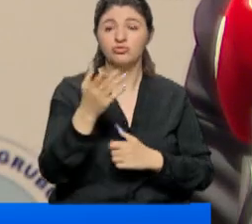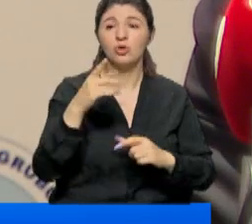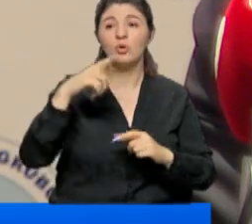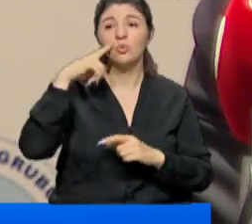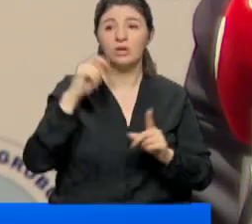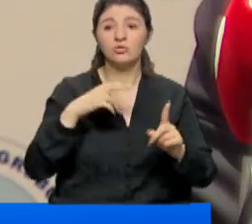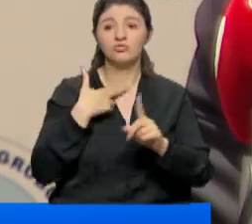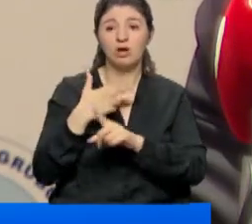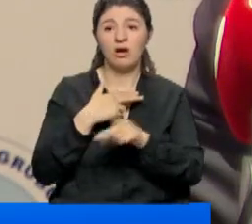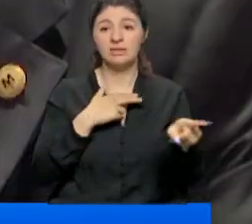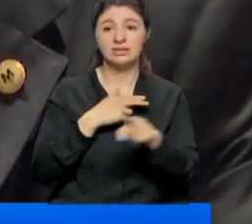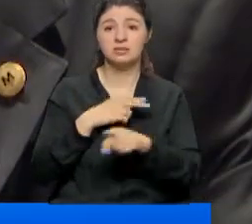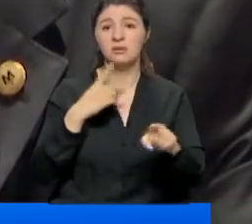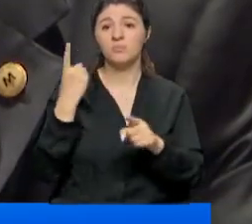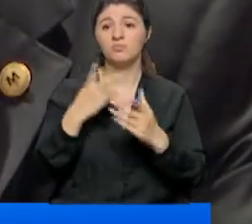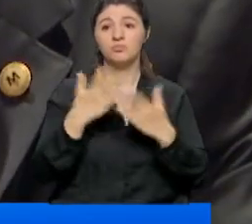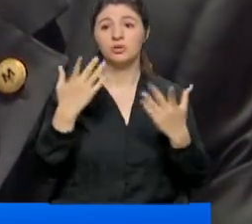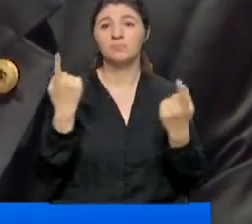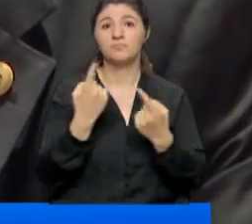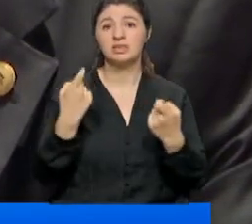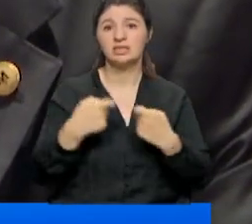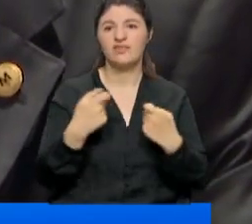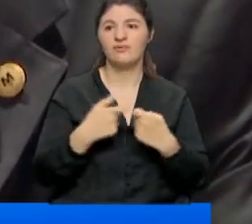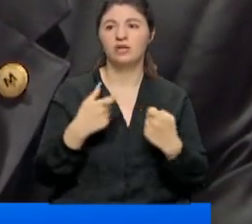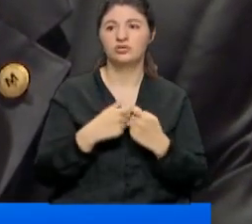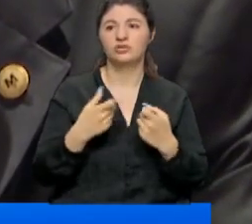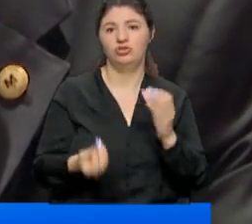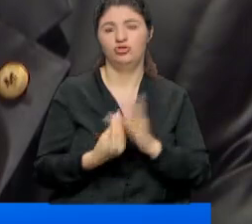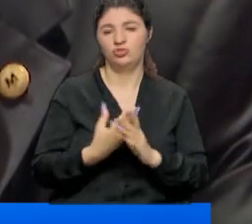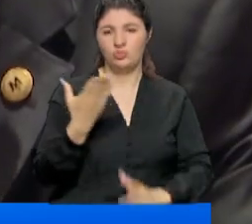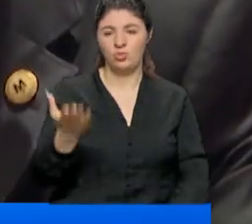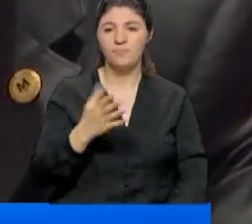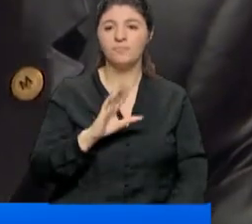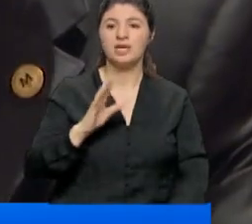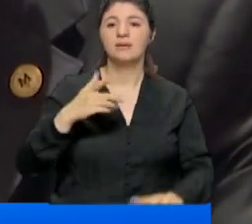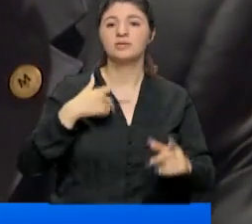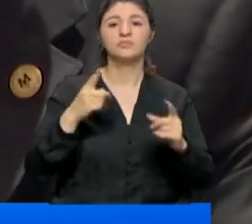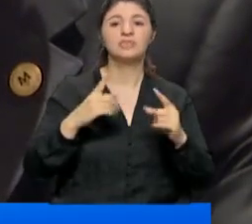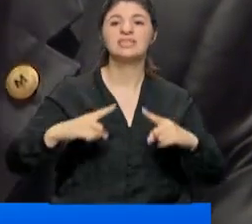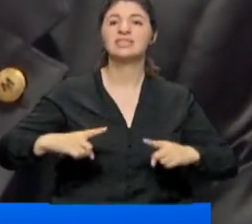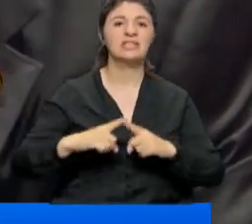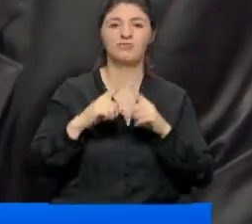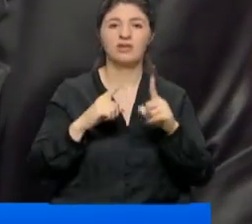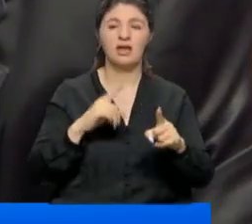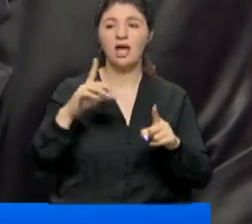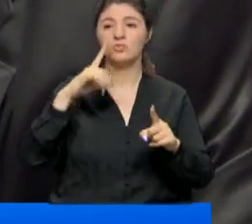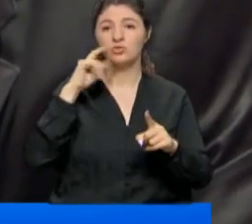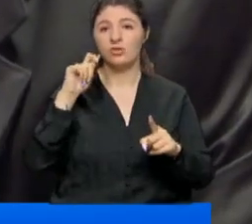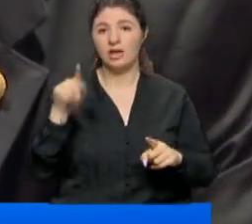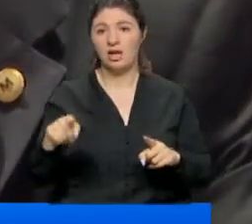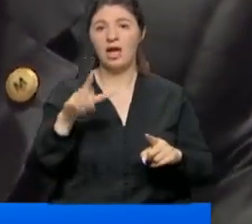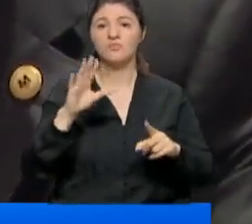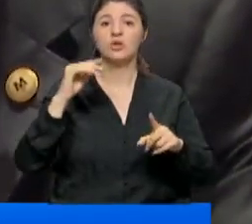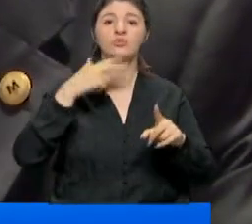Ukrayna ile Rusya arasında büyük bir savaş cereyan ediyor Zirve mizde hem Ukrayna